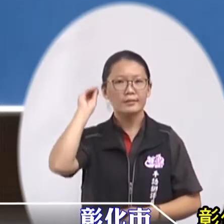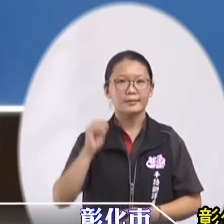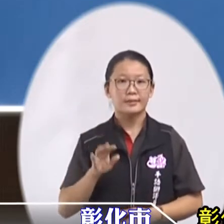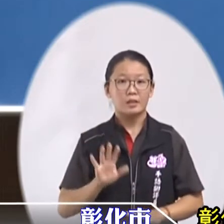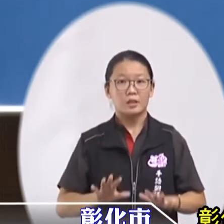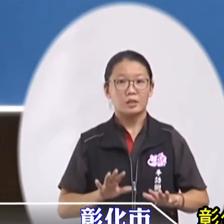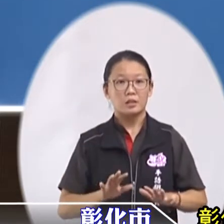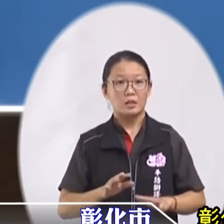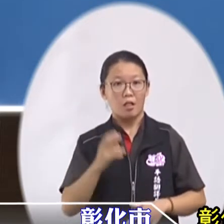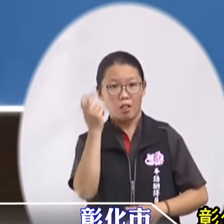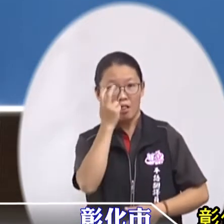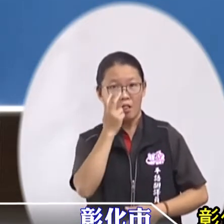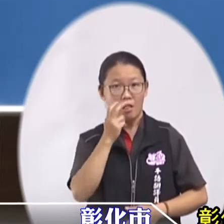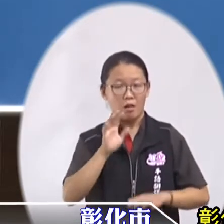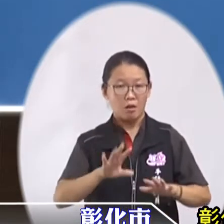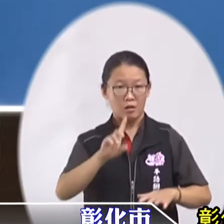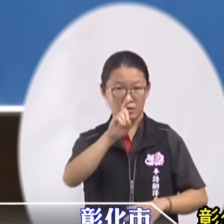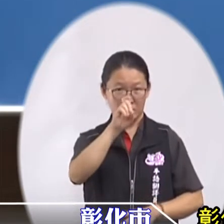看目前呢哈，已经